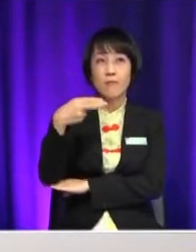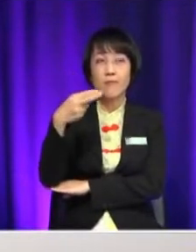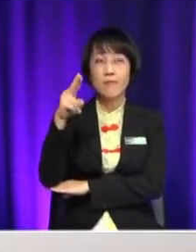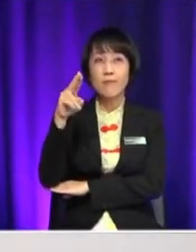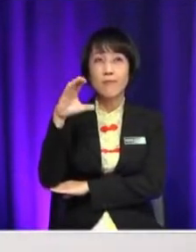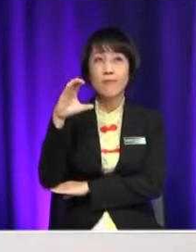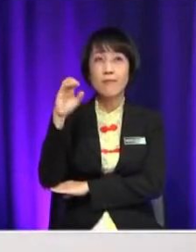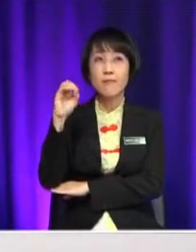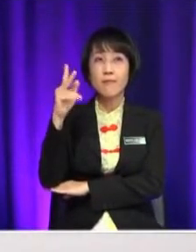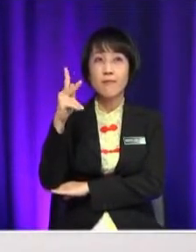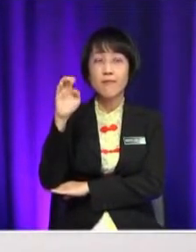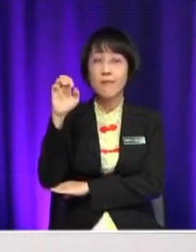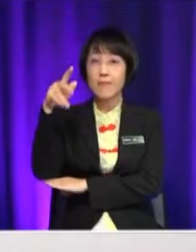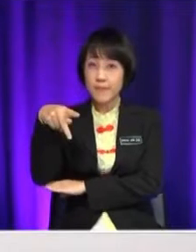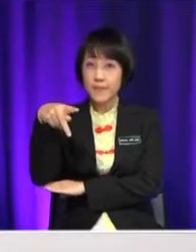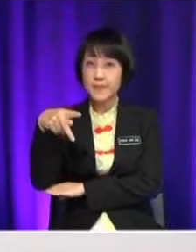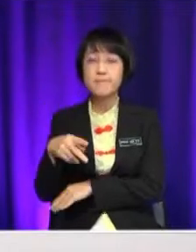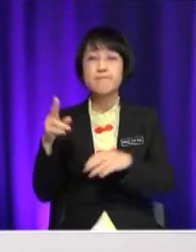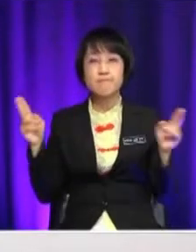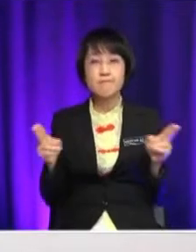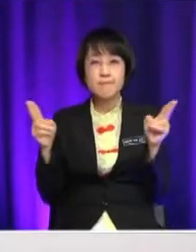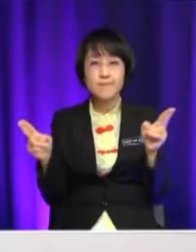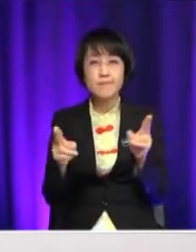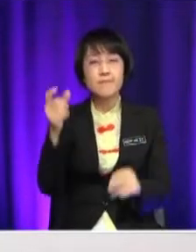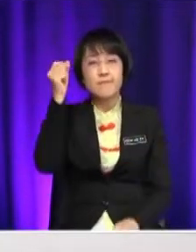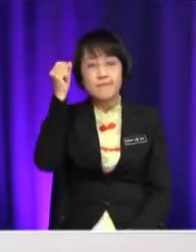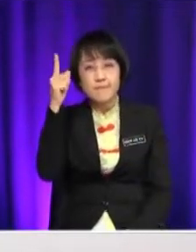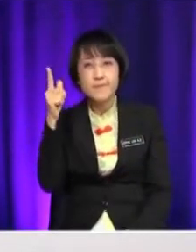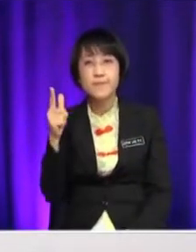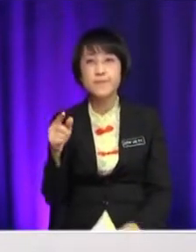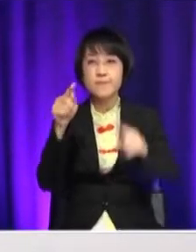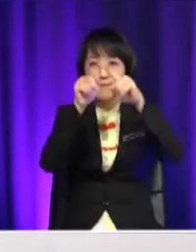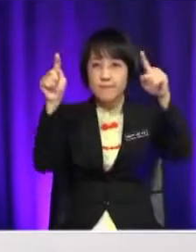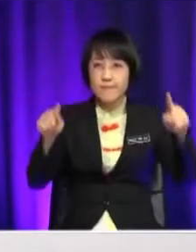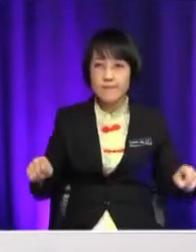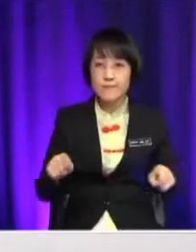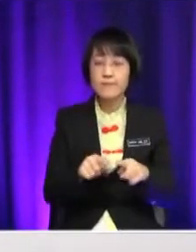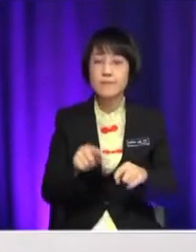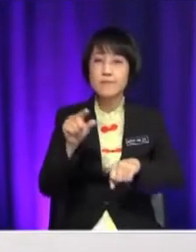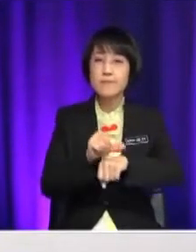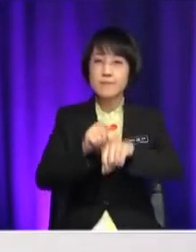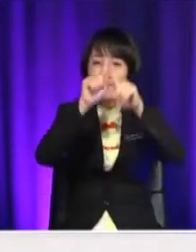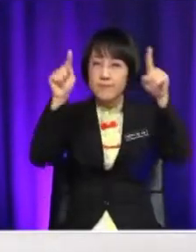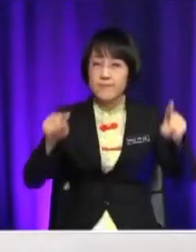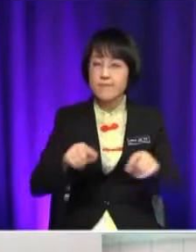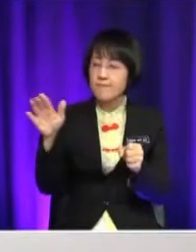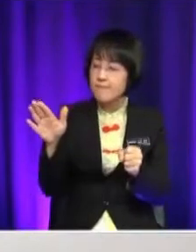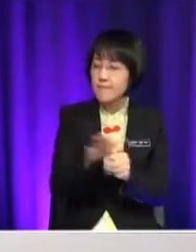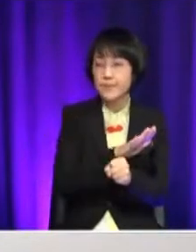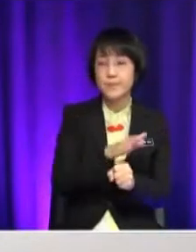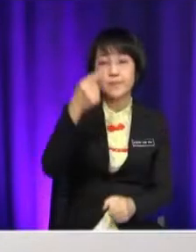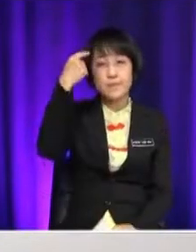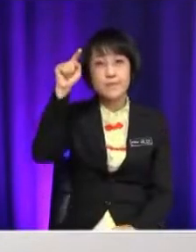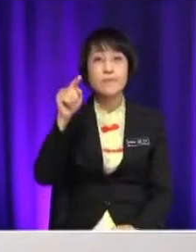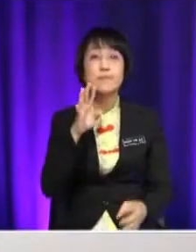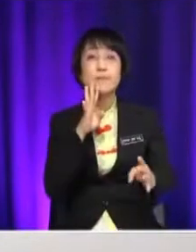dia berusaha untuk memahami kerangka tu dan dia menggunakan kerangka itu sepenuhnya untuk bertutur. Tapi kalau